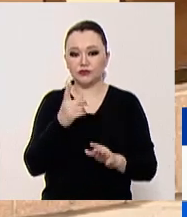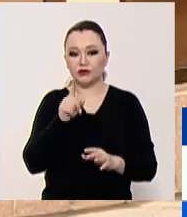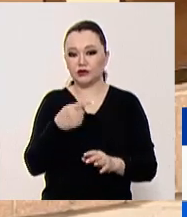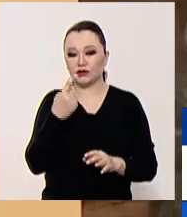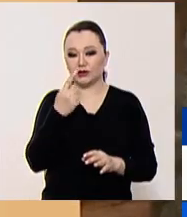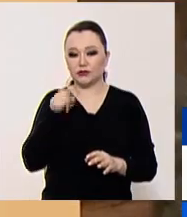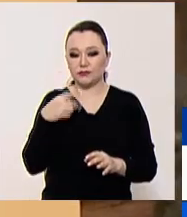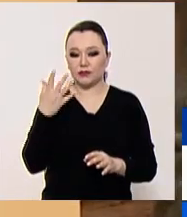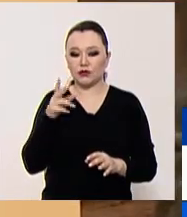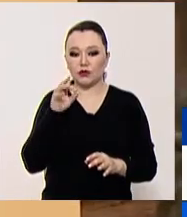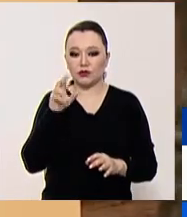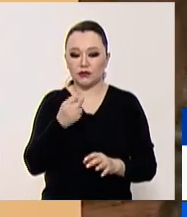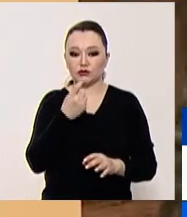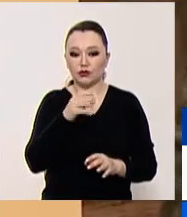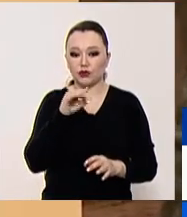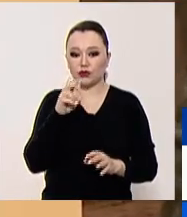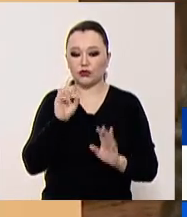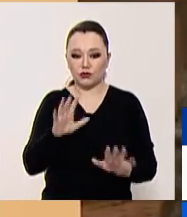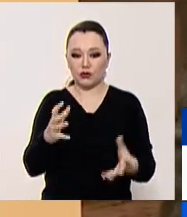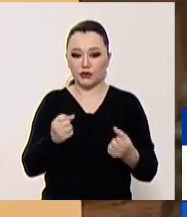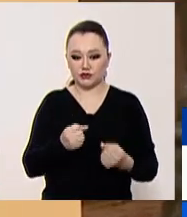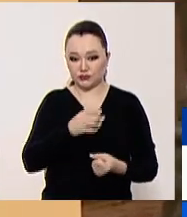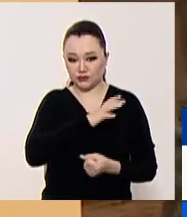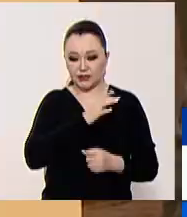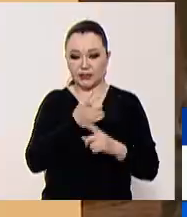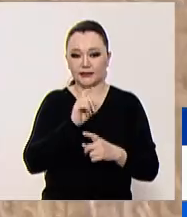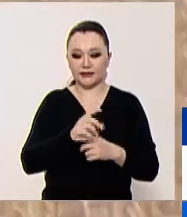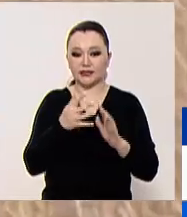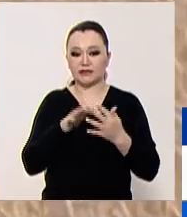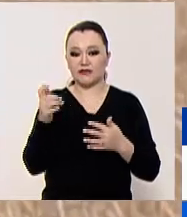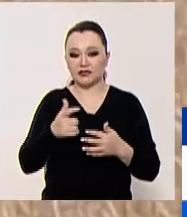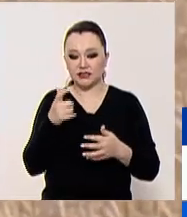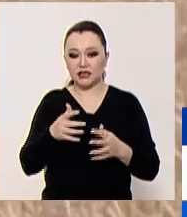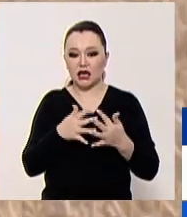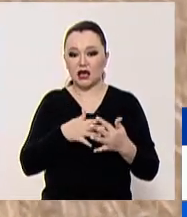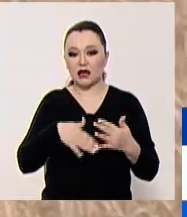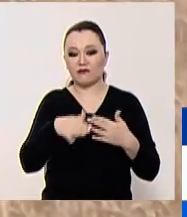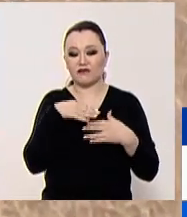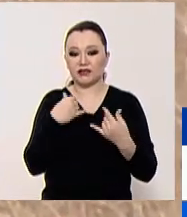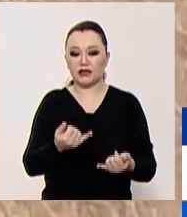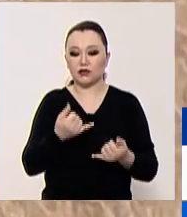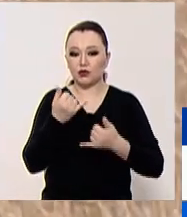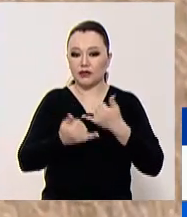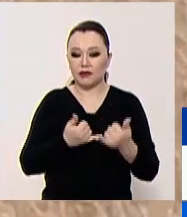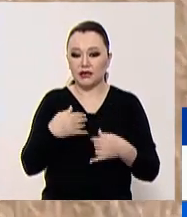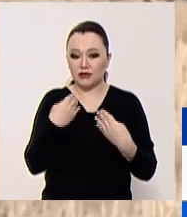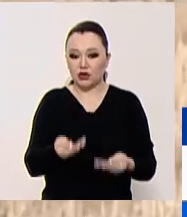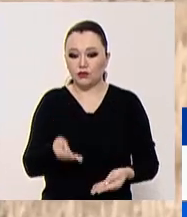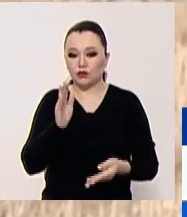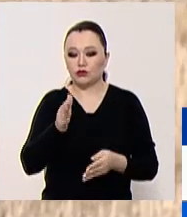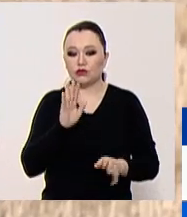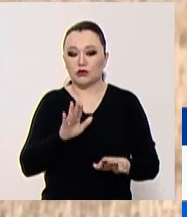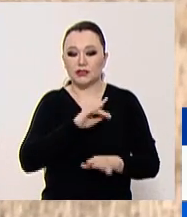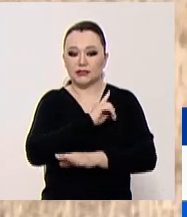лишь порядка 100 тонн. По словам представителей местного управления сельского хозяйства, аграриям выделят удобрение после того, как вступит в